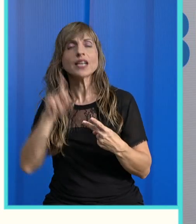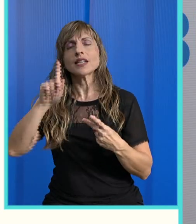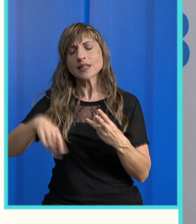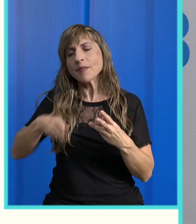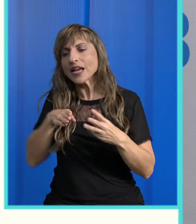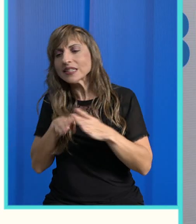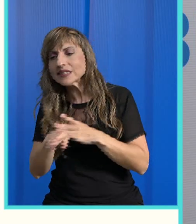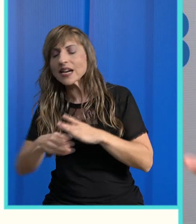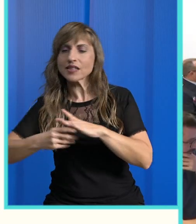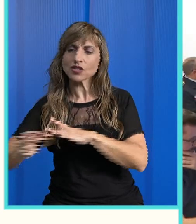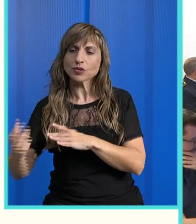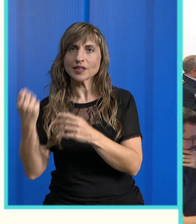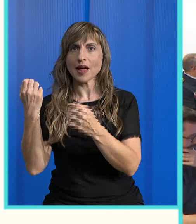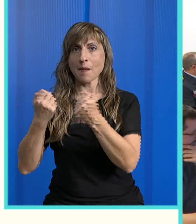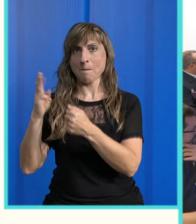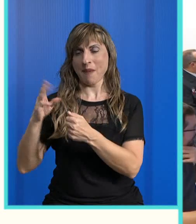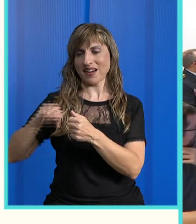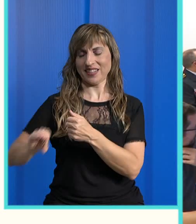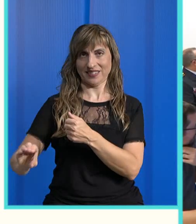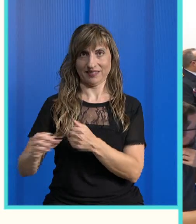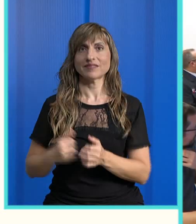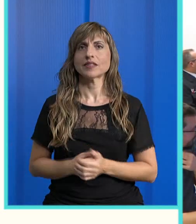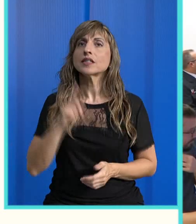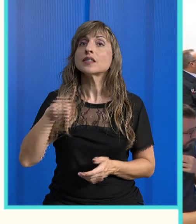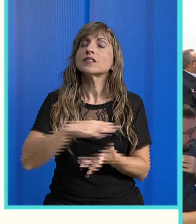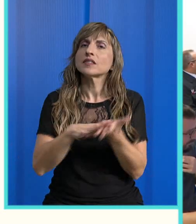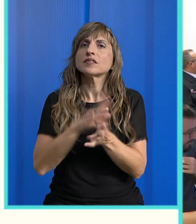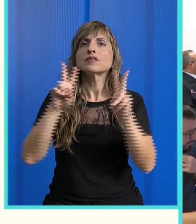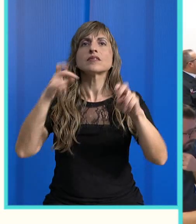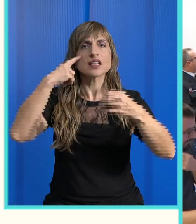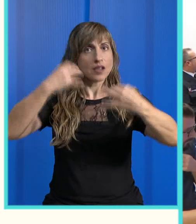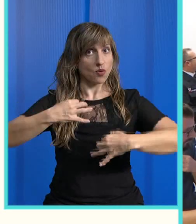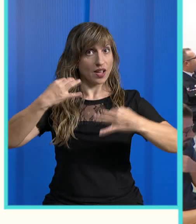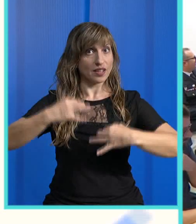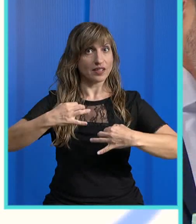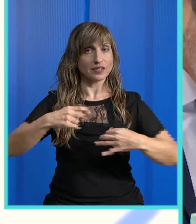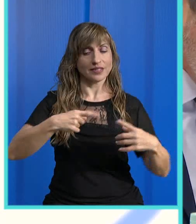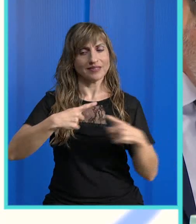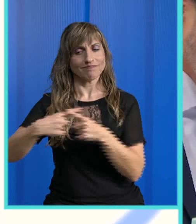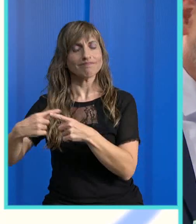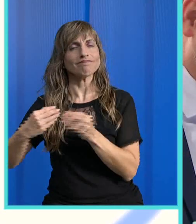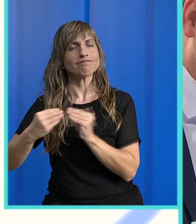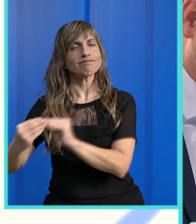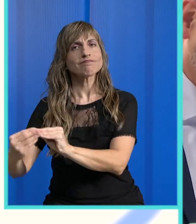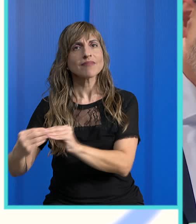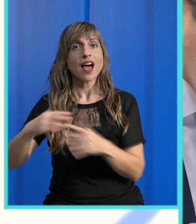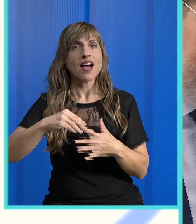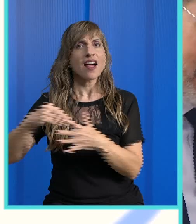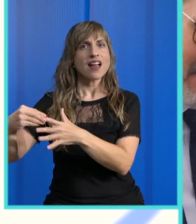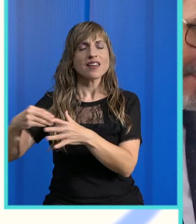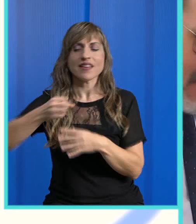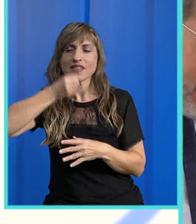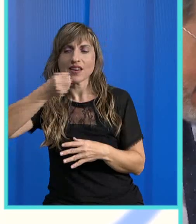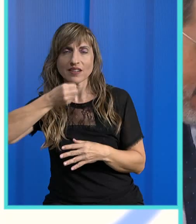sortir de vehicles, els pàrquings. L'alcalde també ha parlat de seguretat i coincideix amb el líder de l'oposició, el socialista Fernando